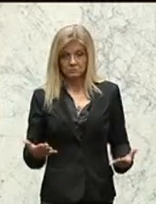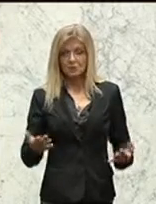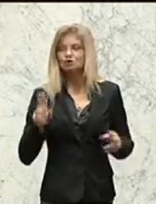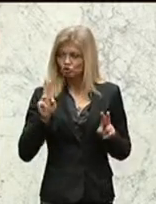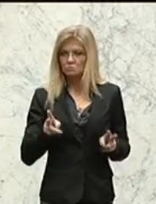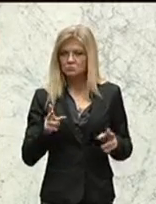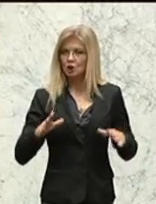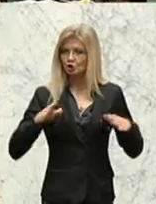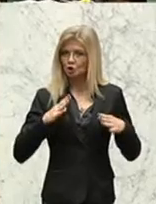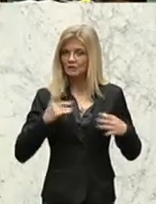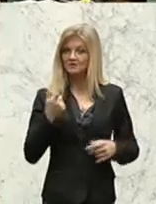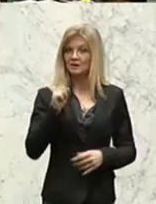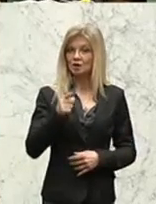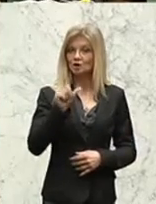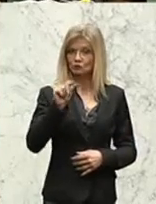2012 wurden in Österreich